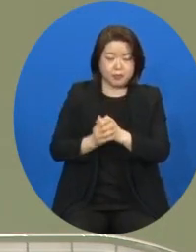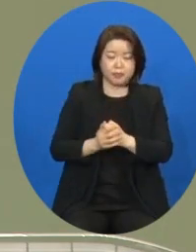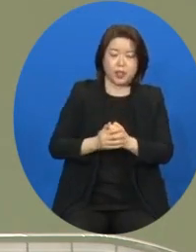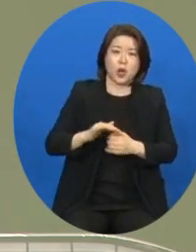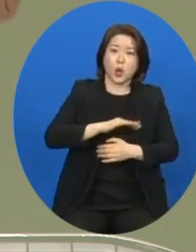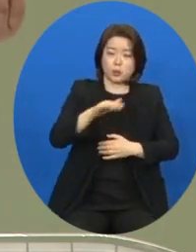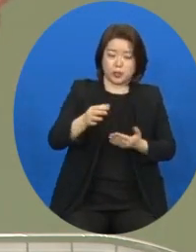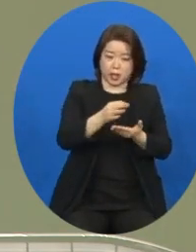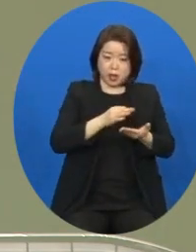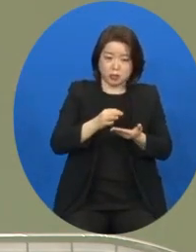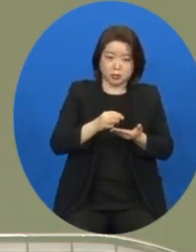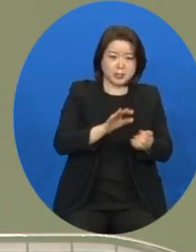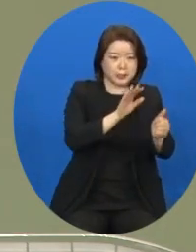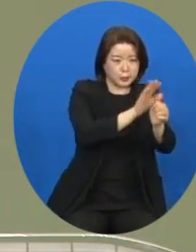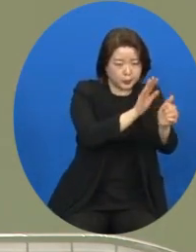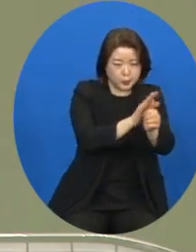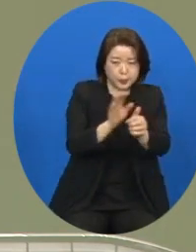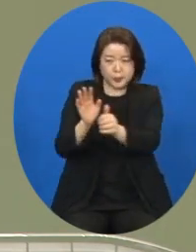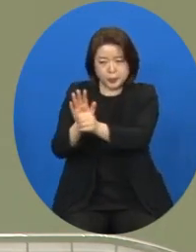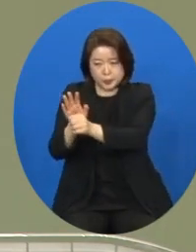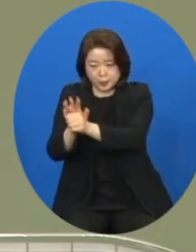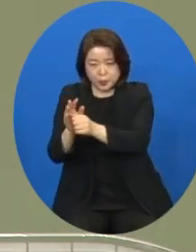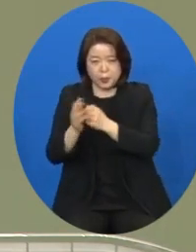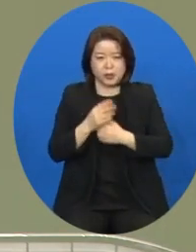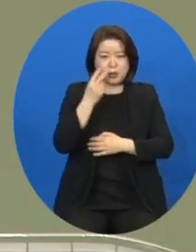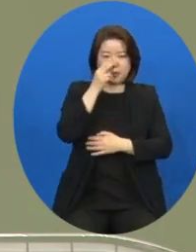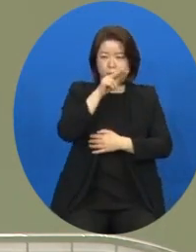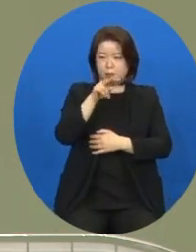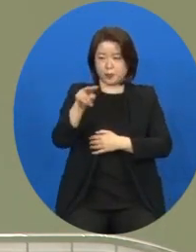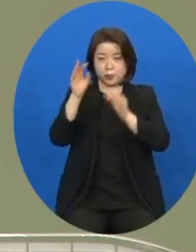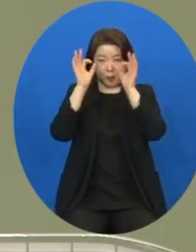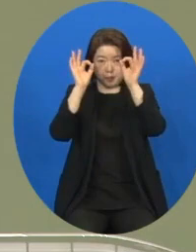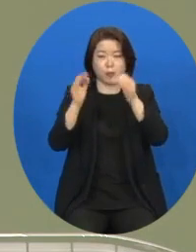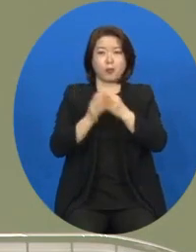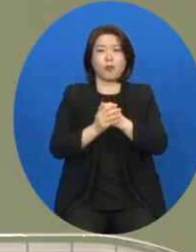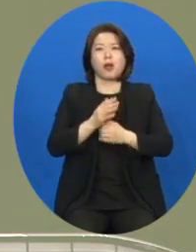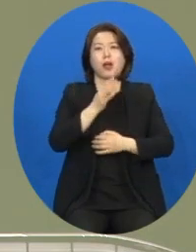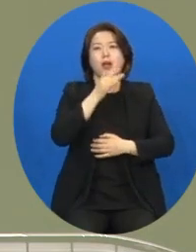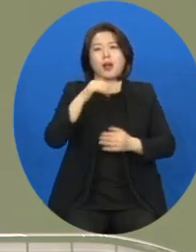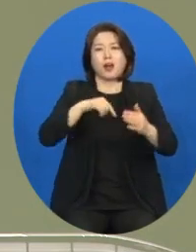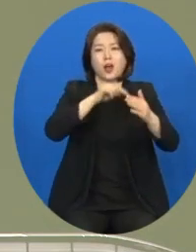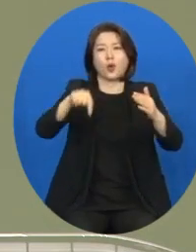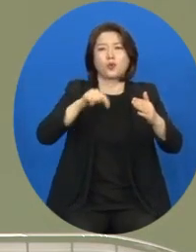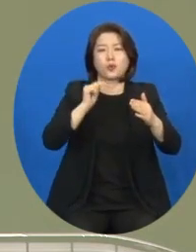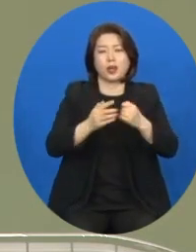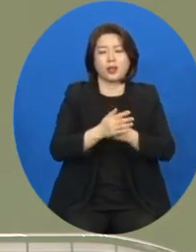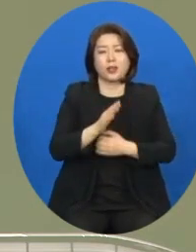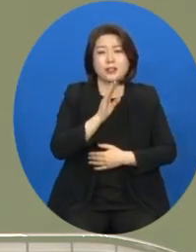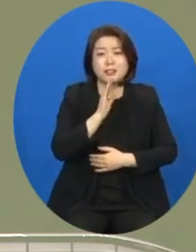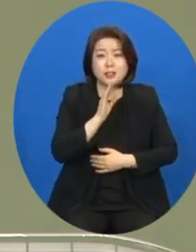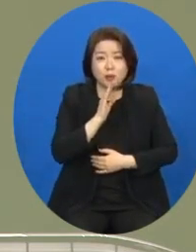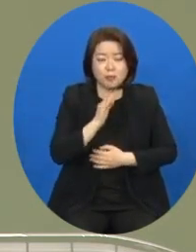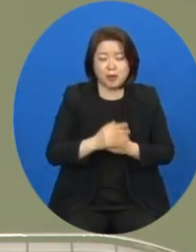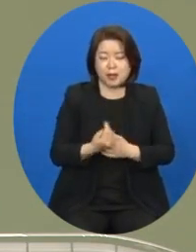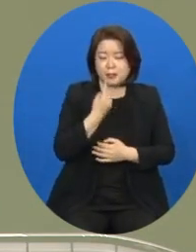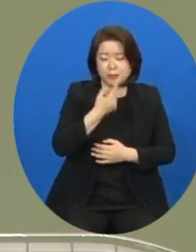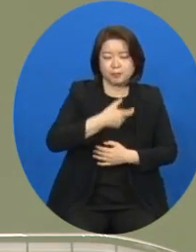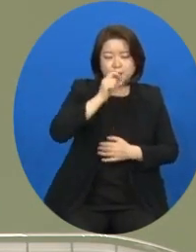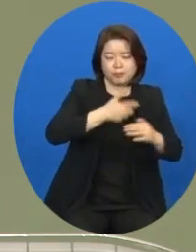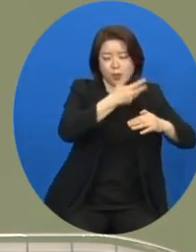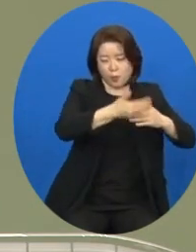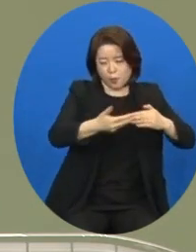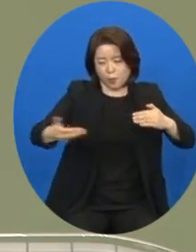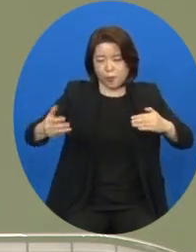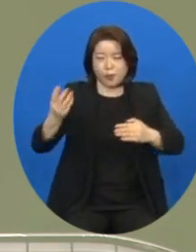그들을 돕는 일을 진행하는 것을 쭉 지켜보면서 아, 우리 안에 정말 생수의